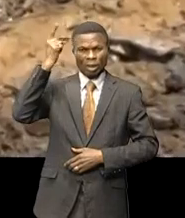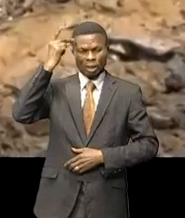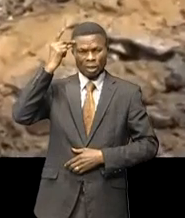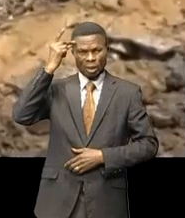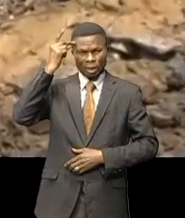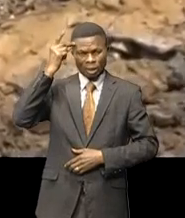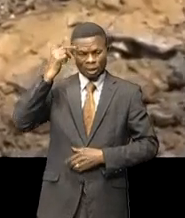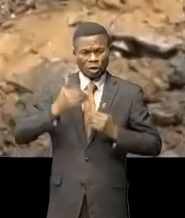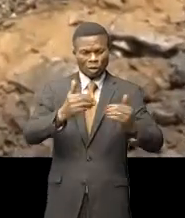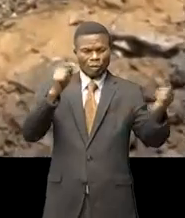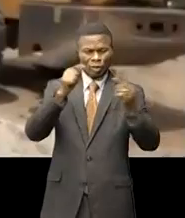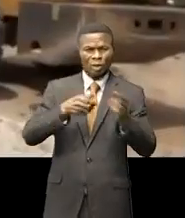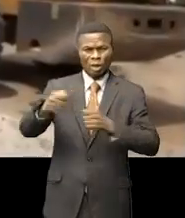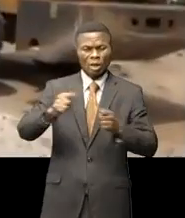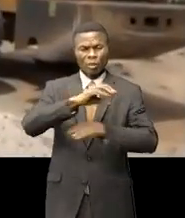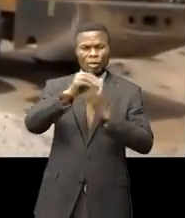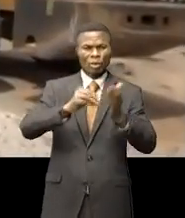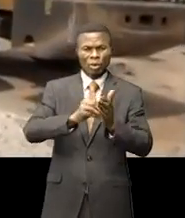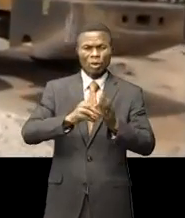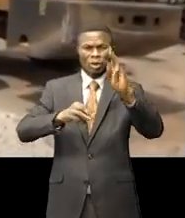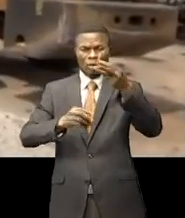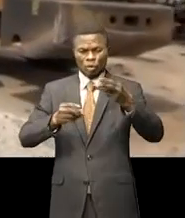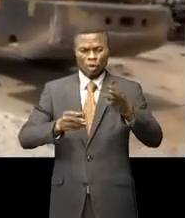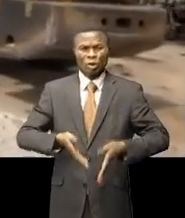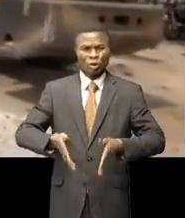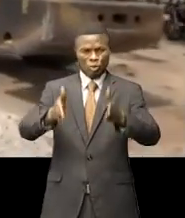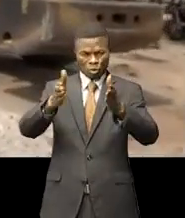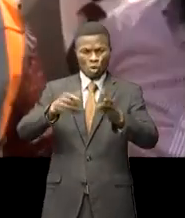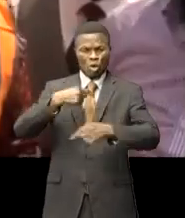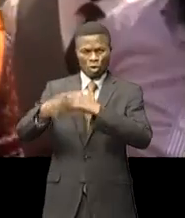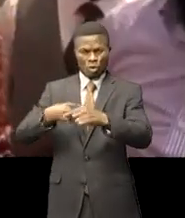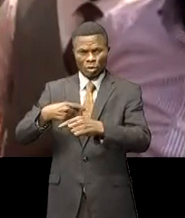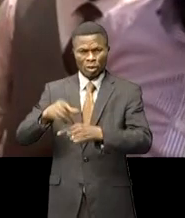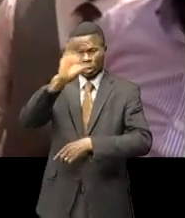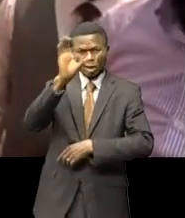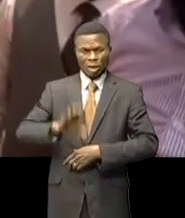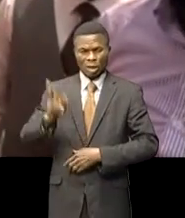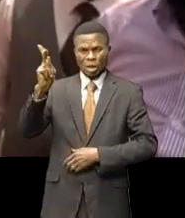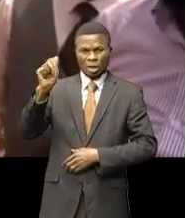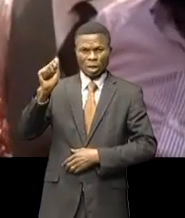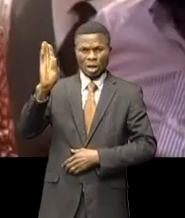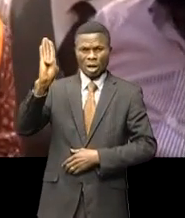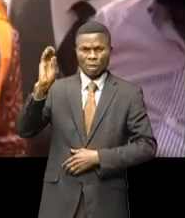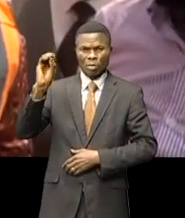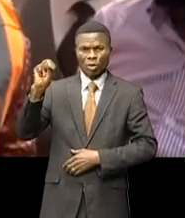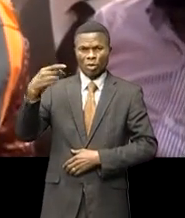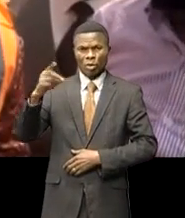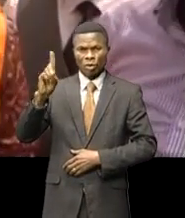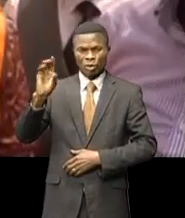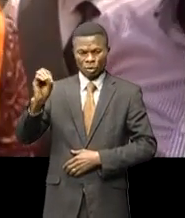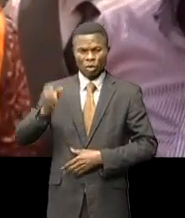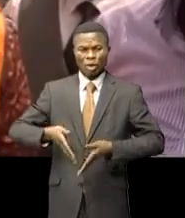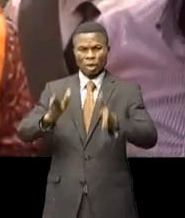qui va jusqu'au marché central. Le troisième lot va partir dans la commune de Kabondo. Et là, nous prenons